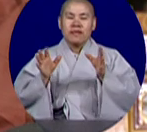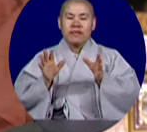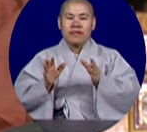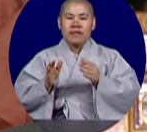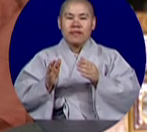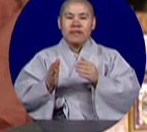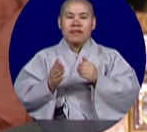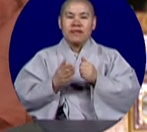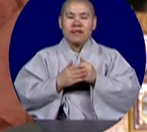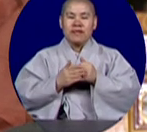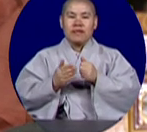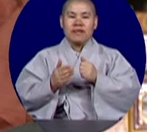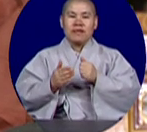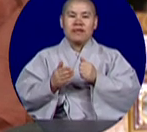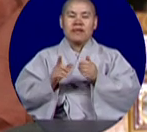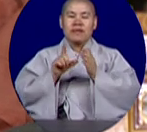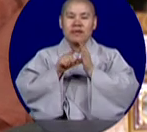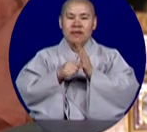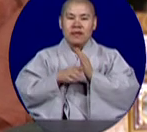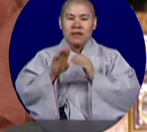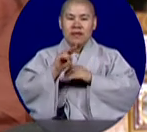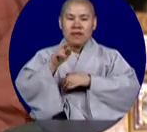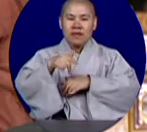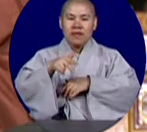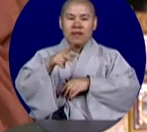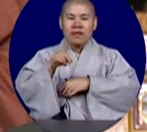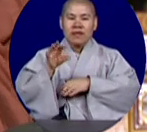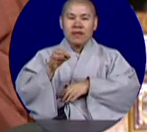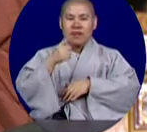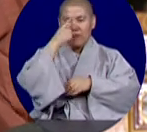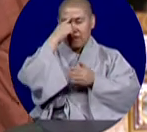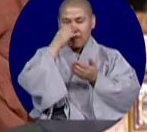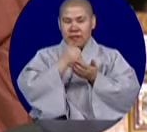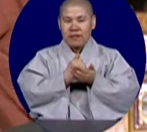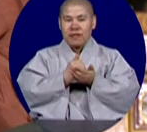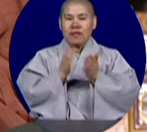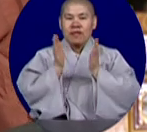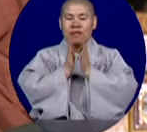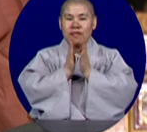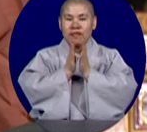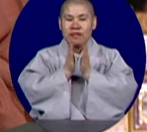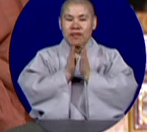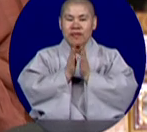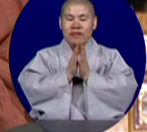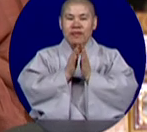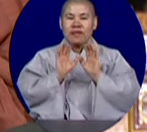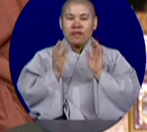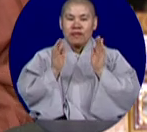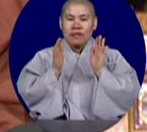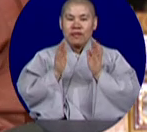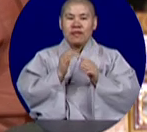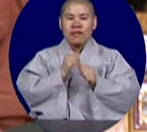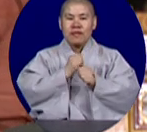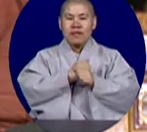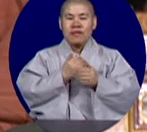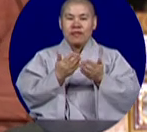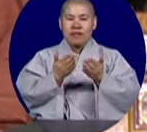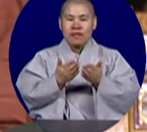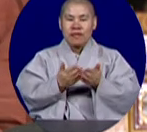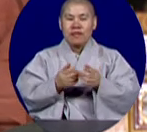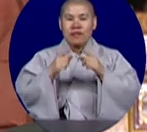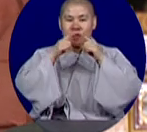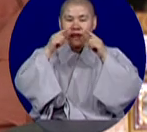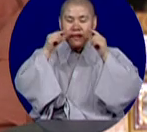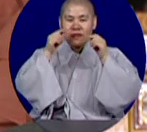그러니까 그때 백장 스님이 자기 손뼉을 치면서 박수코 웃으면서